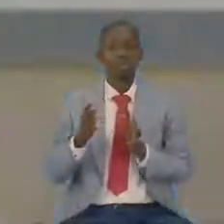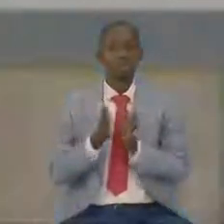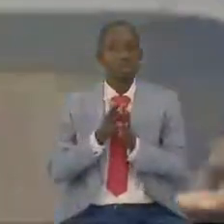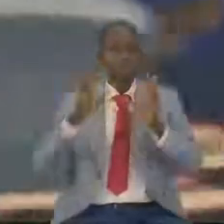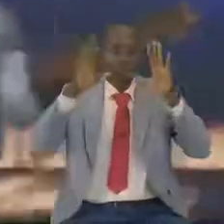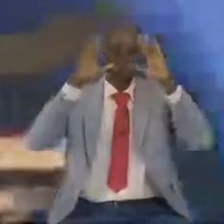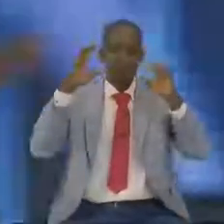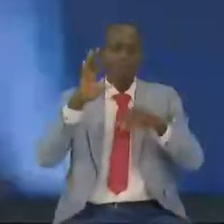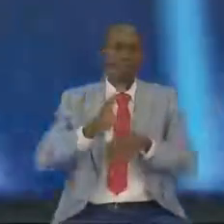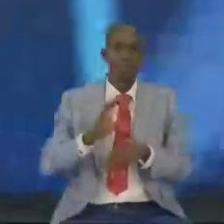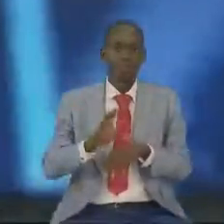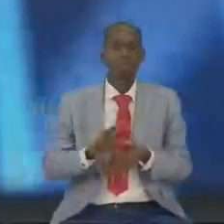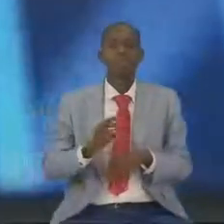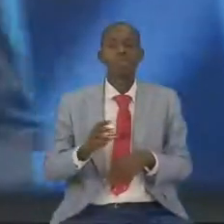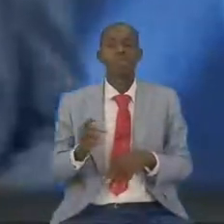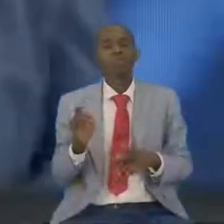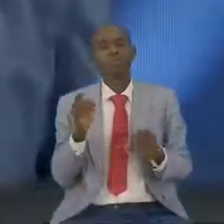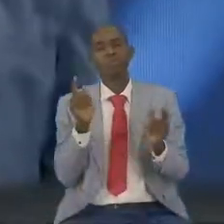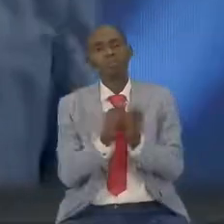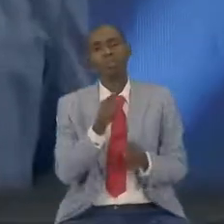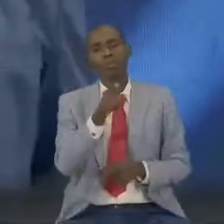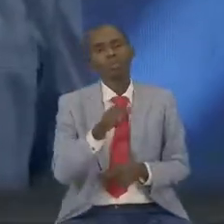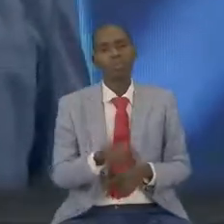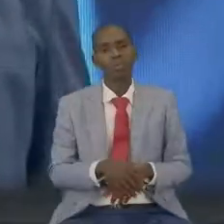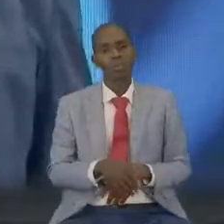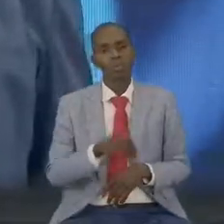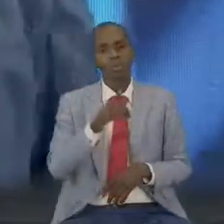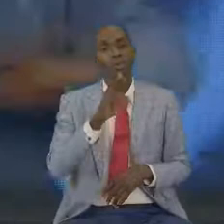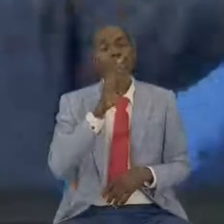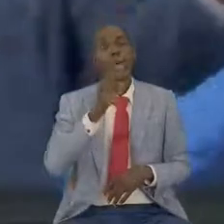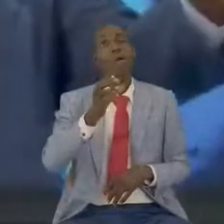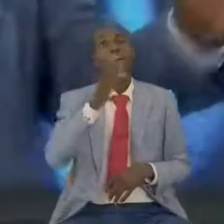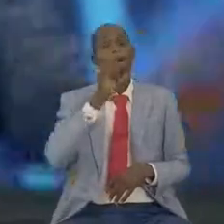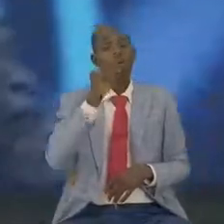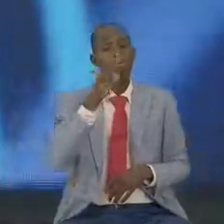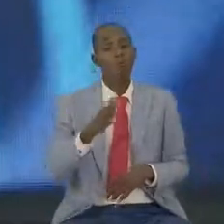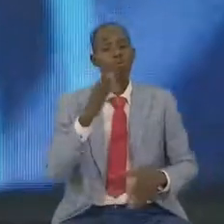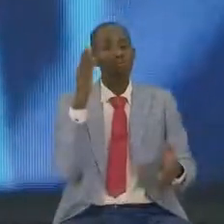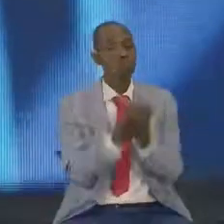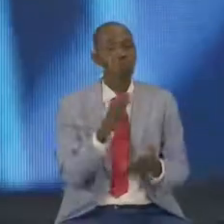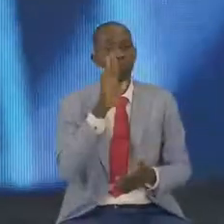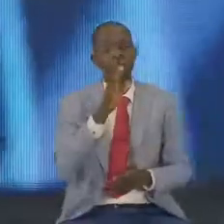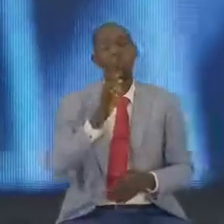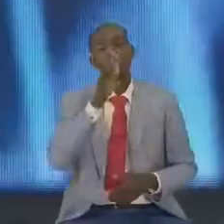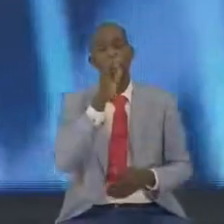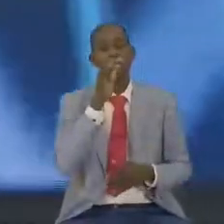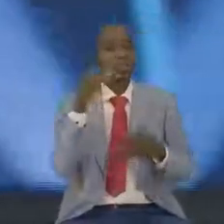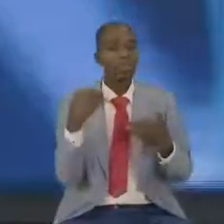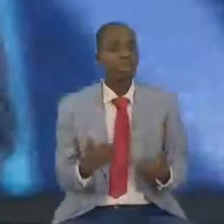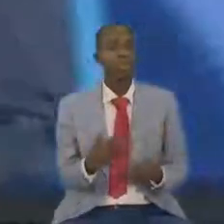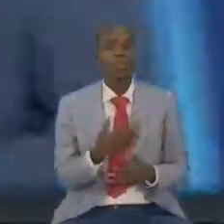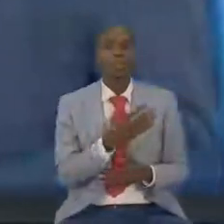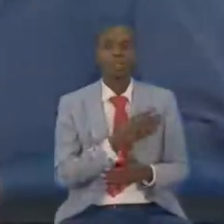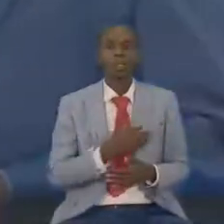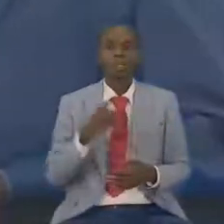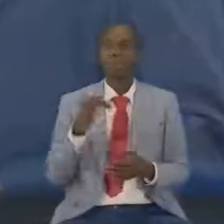le souverain sacrificateur t'a dit, femme ivre, fais passer ton ivrognerie. Et maintenant,